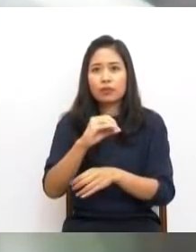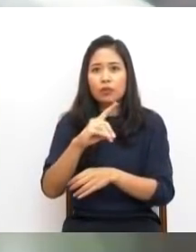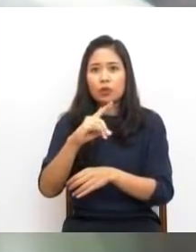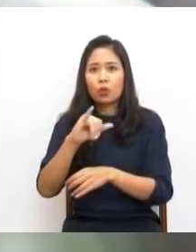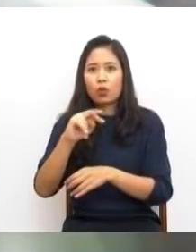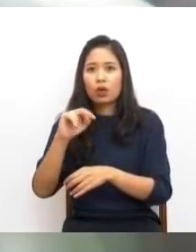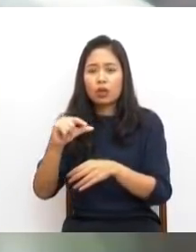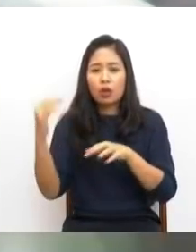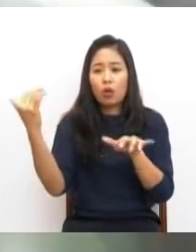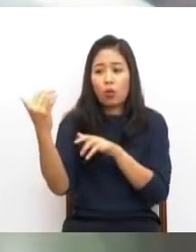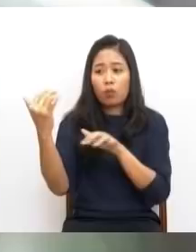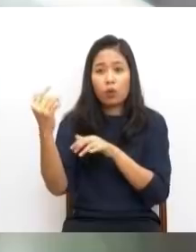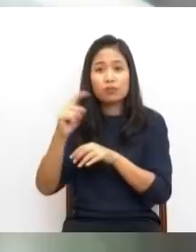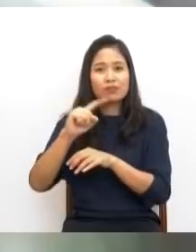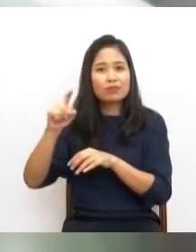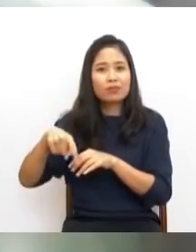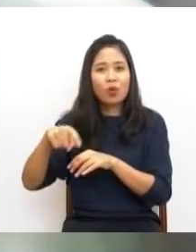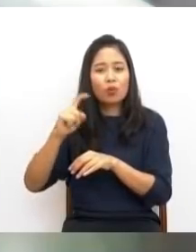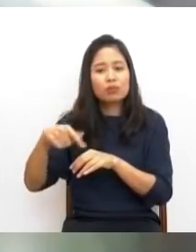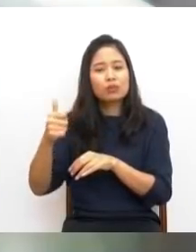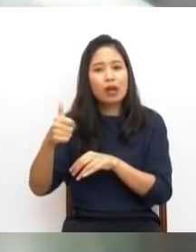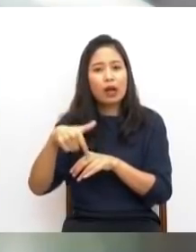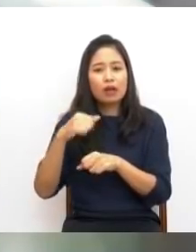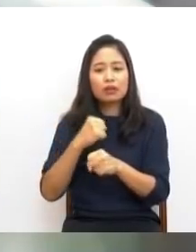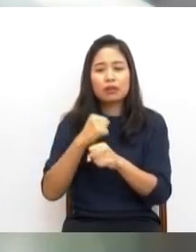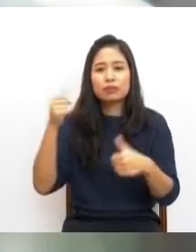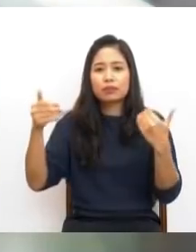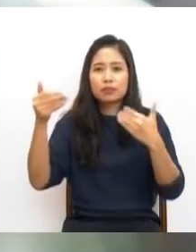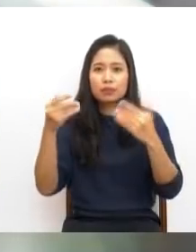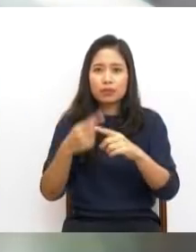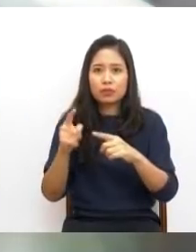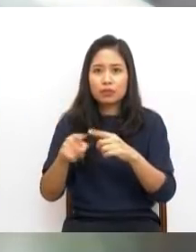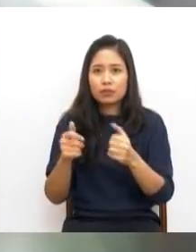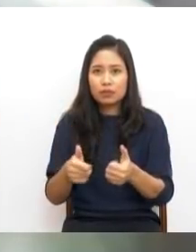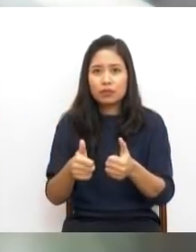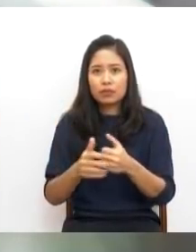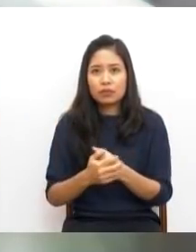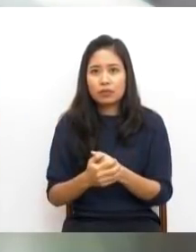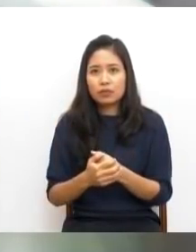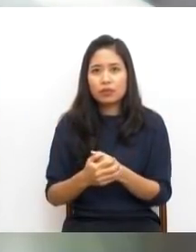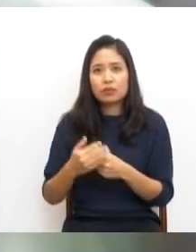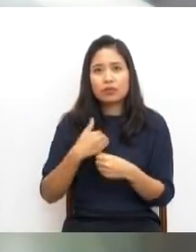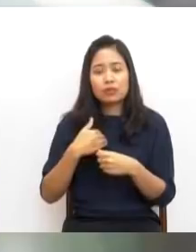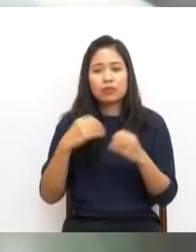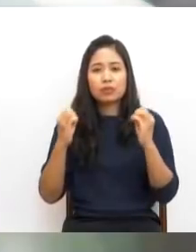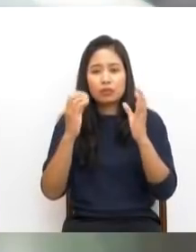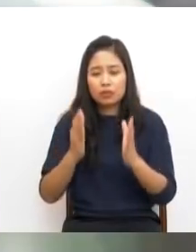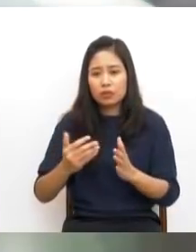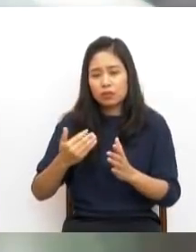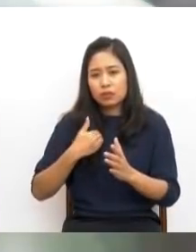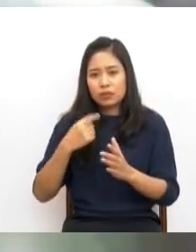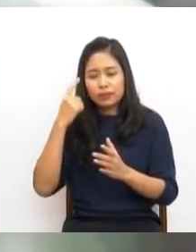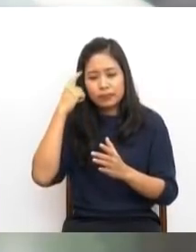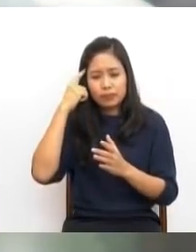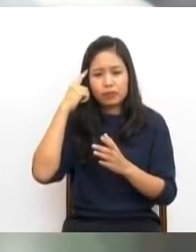พิวเตอร์ก ็ คือเป็นอันปลั๊กต่อปลั๊กออกใช่ไหม คะ นั่นก็แสดงว่าถ้าในเป็นลักษณะของทีมก็คือสมมุติบ้านที่ฉันอยู่เป็นลูก